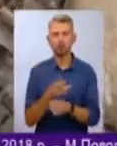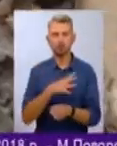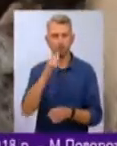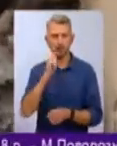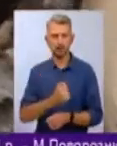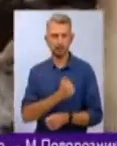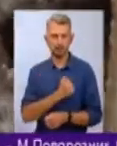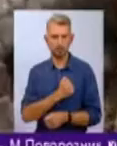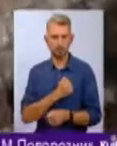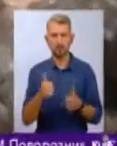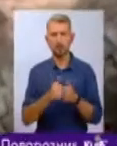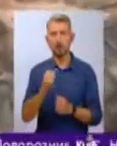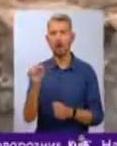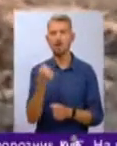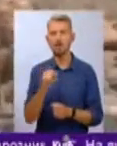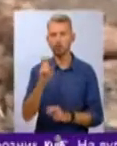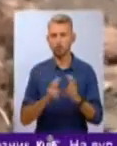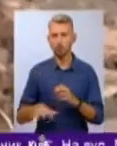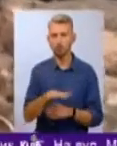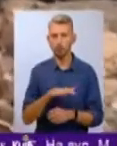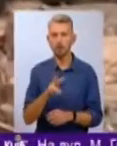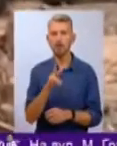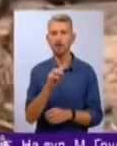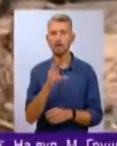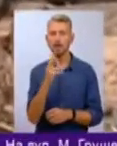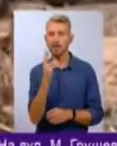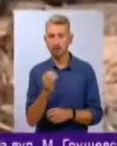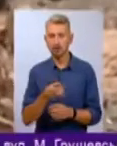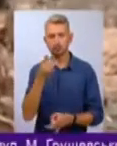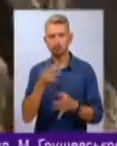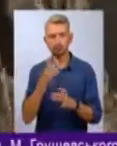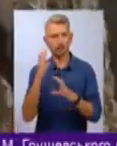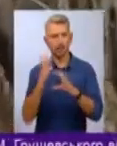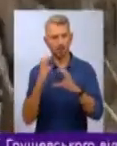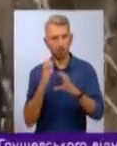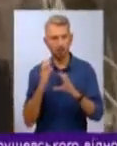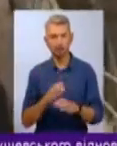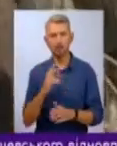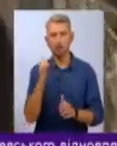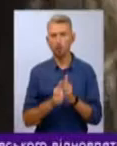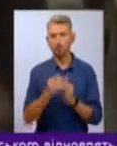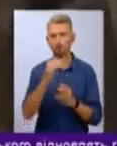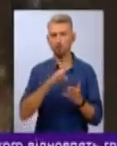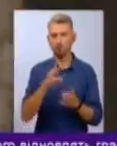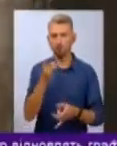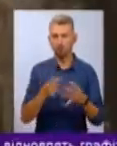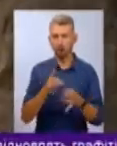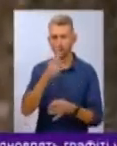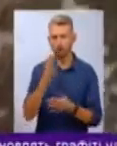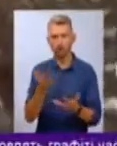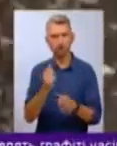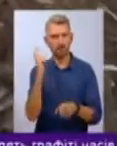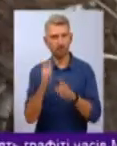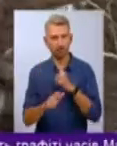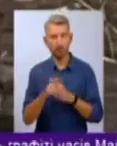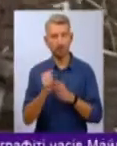українські опорні пункти в Авдіївській промзоні. По Невельському бойовики вдарили з гранатомету. На кожну провокацію ворог отримує гідну відповідь і,